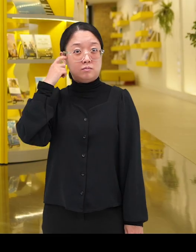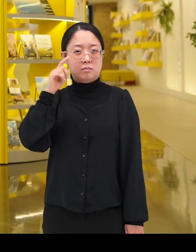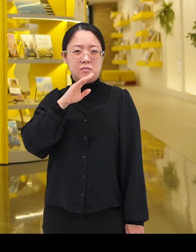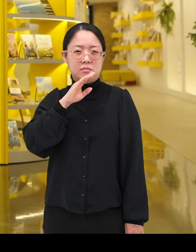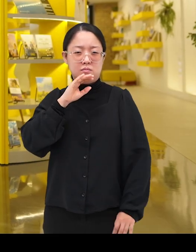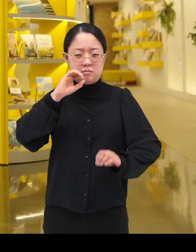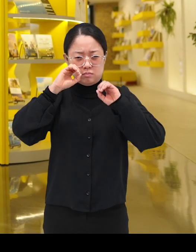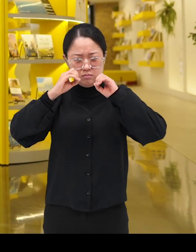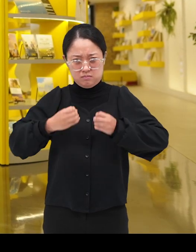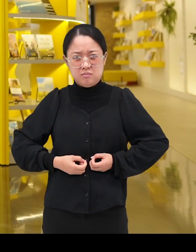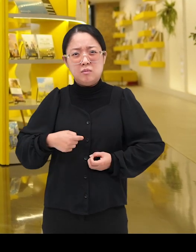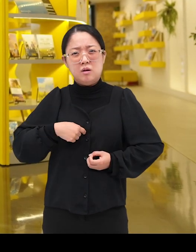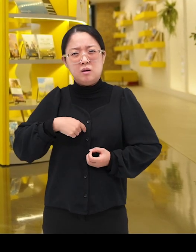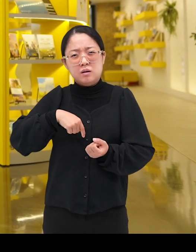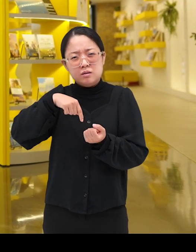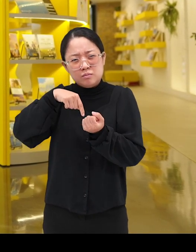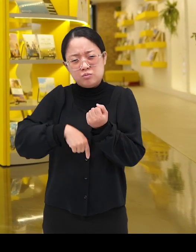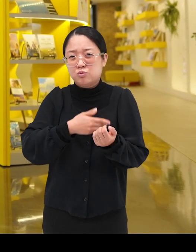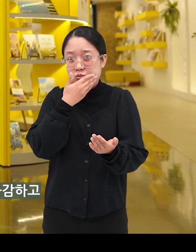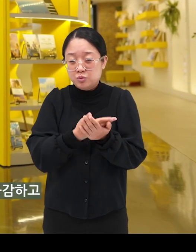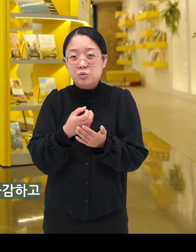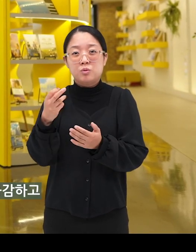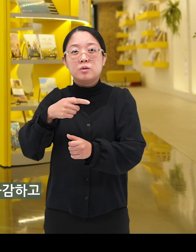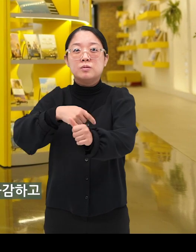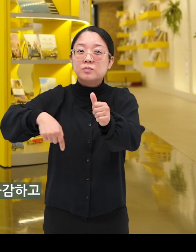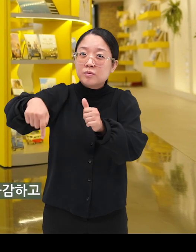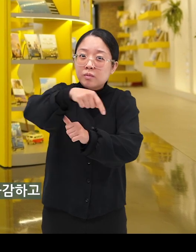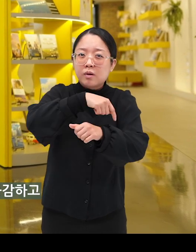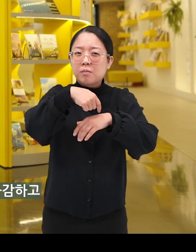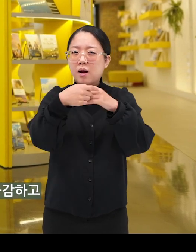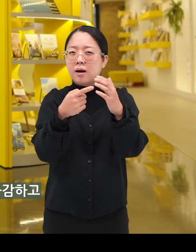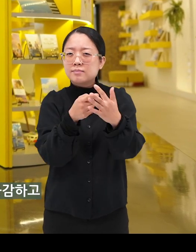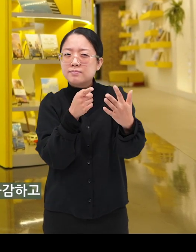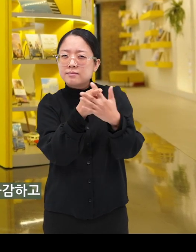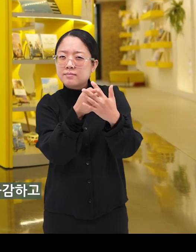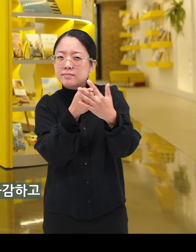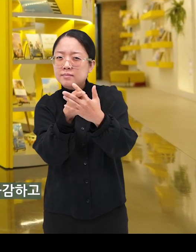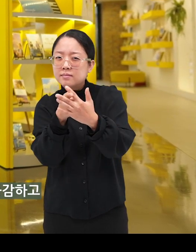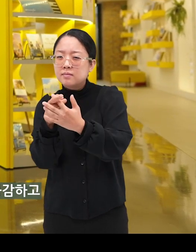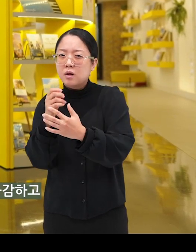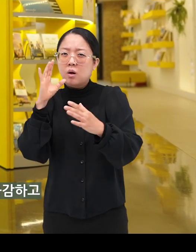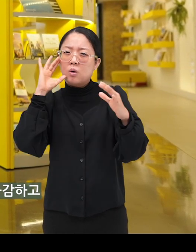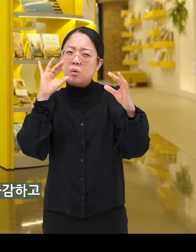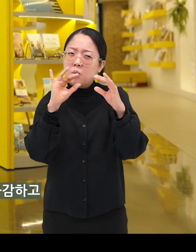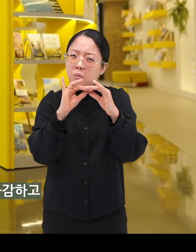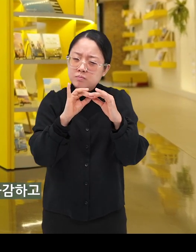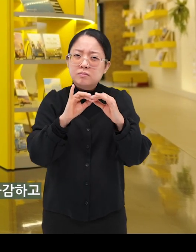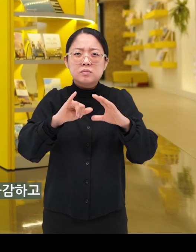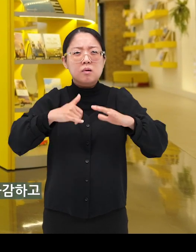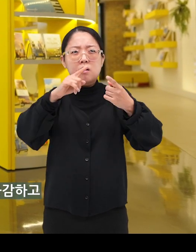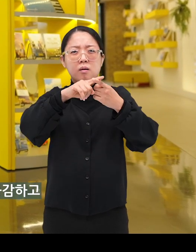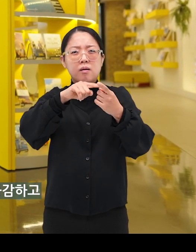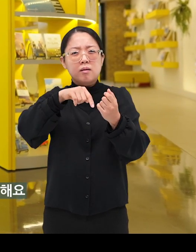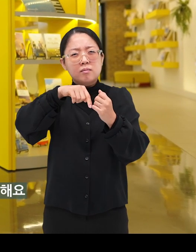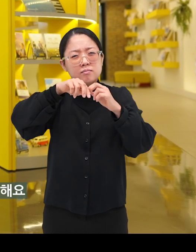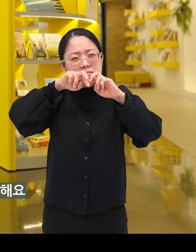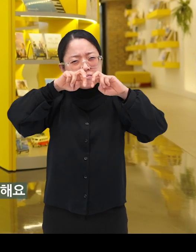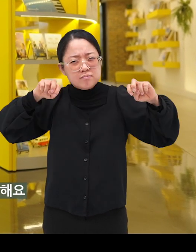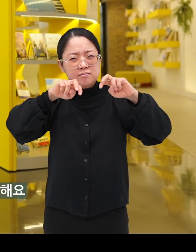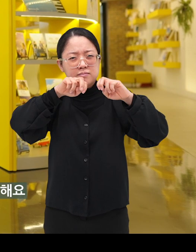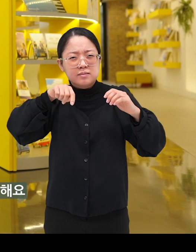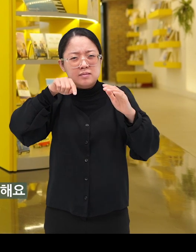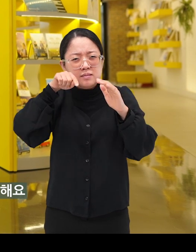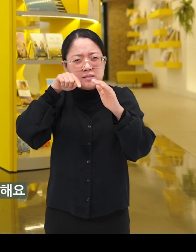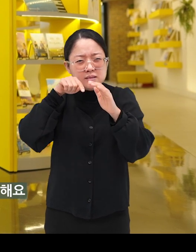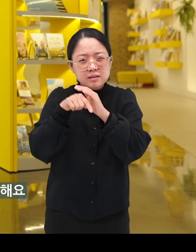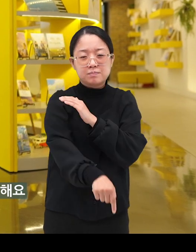생각에는 내 내면을 깊이 들여다보고 또 내 주변에 있는 사람들의 마음을 좀 더 깊이 들여다보고 공감하고 세상을 좀